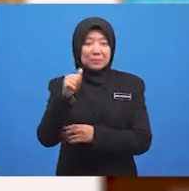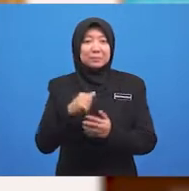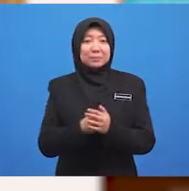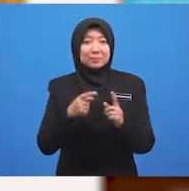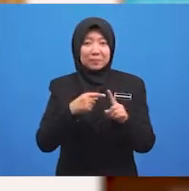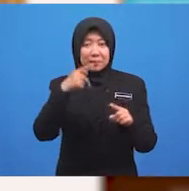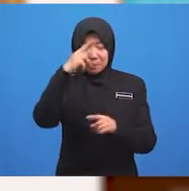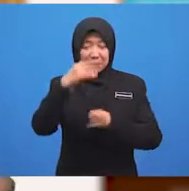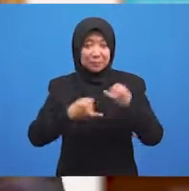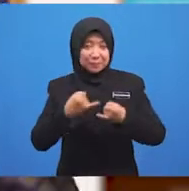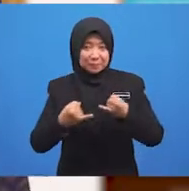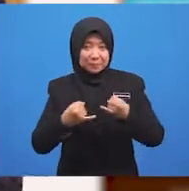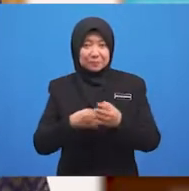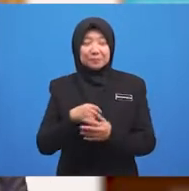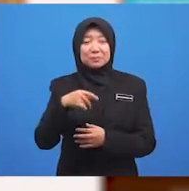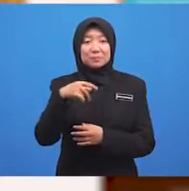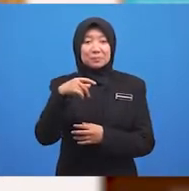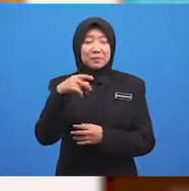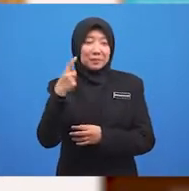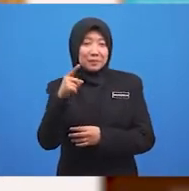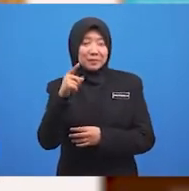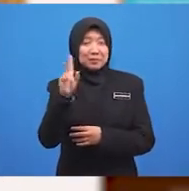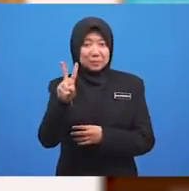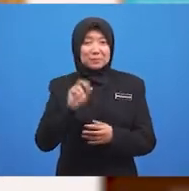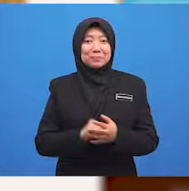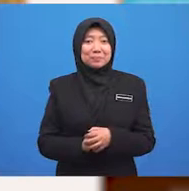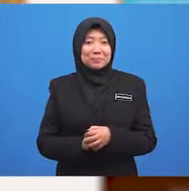Sufian dari SMK Putrajaya Pesin 112.